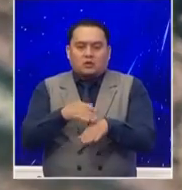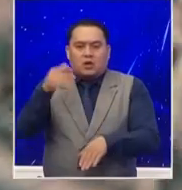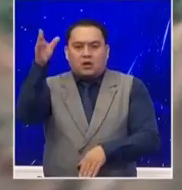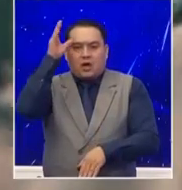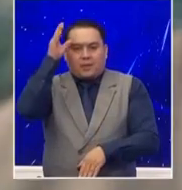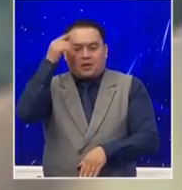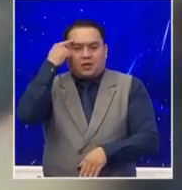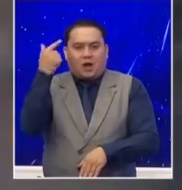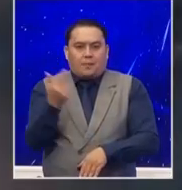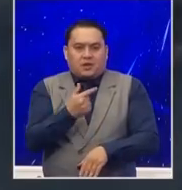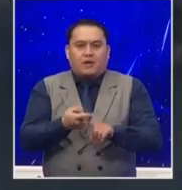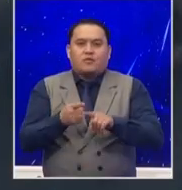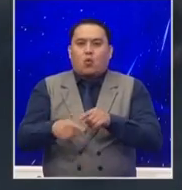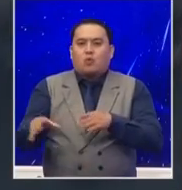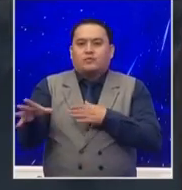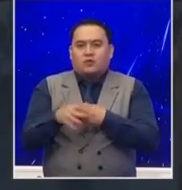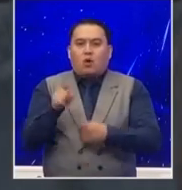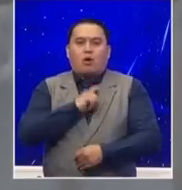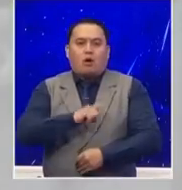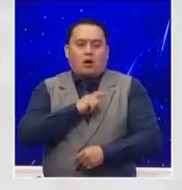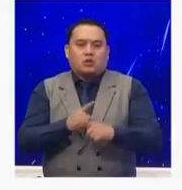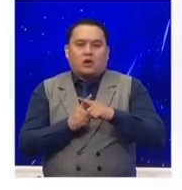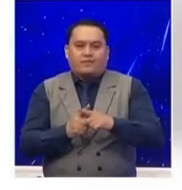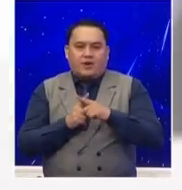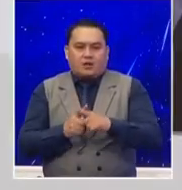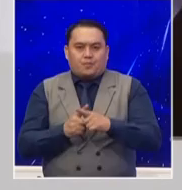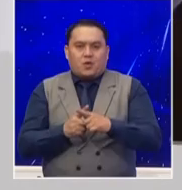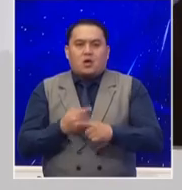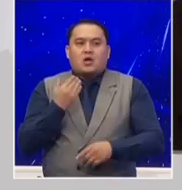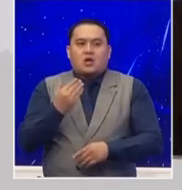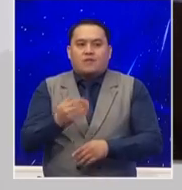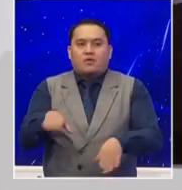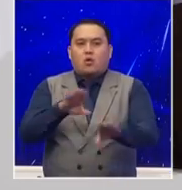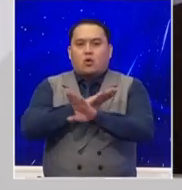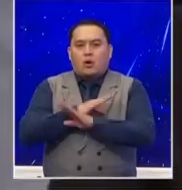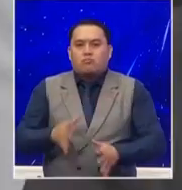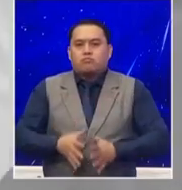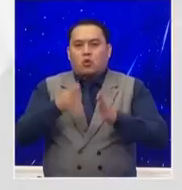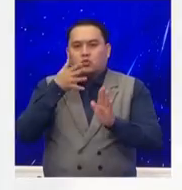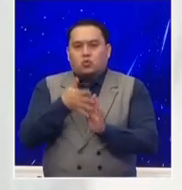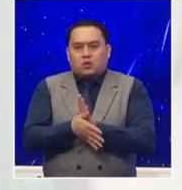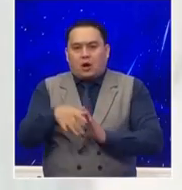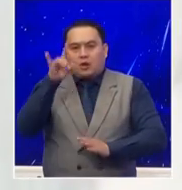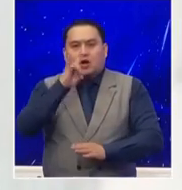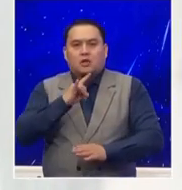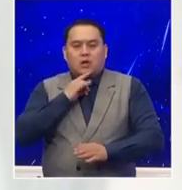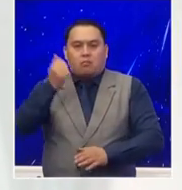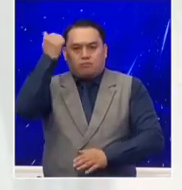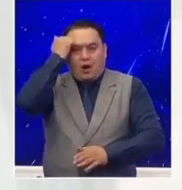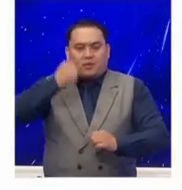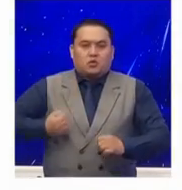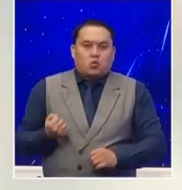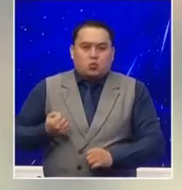дальновидность, проницательность. Он сочетал в себе все эти положительные качества. Его кончина – большая утрата для всего Казахстана. В памяти